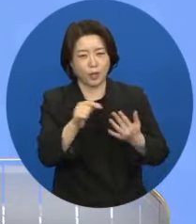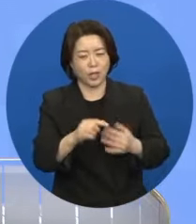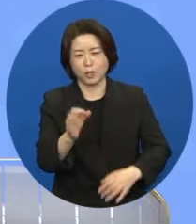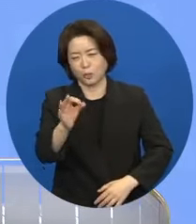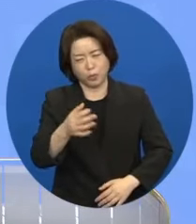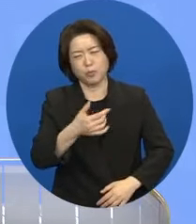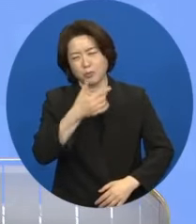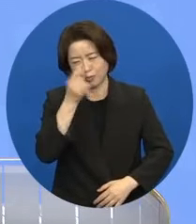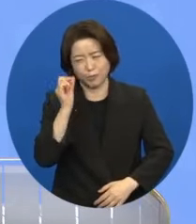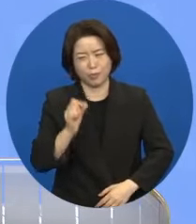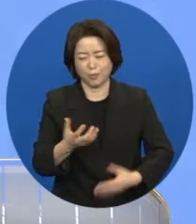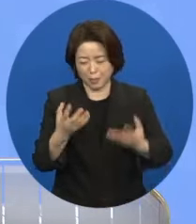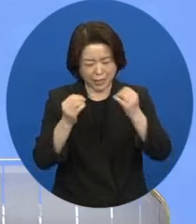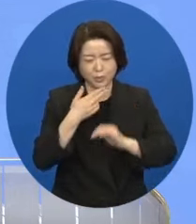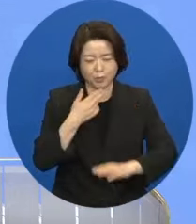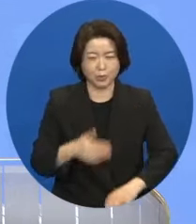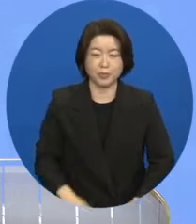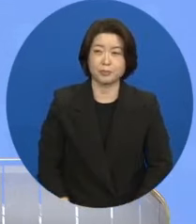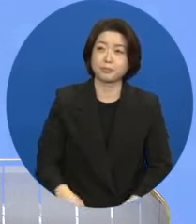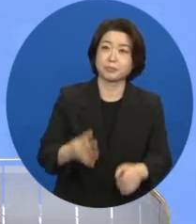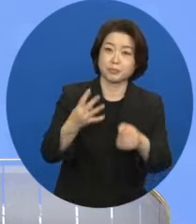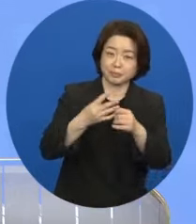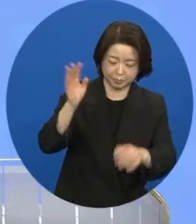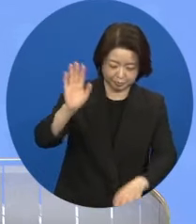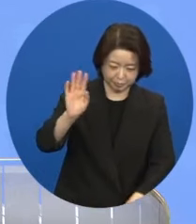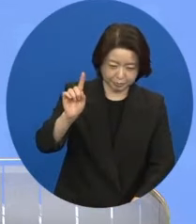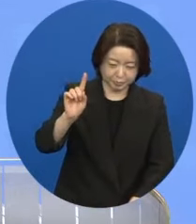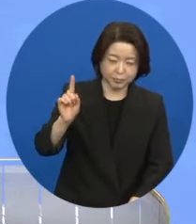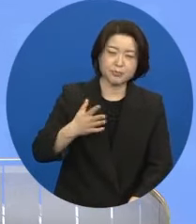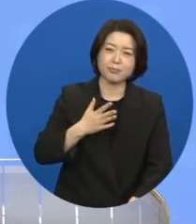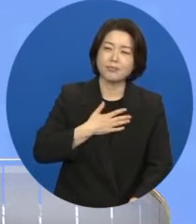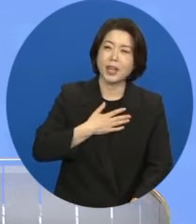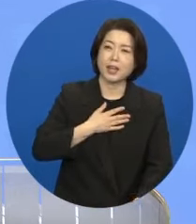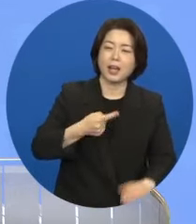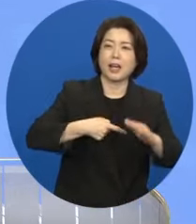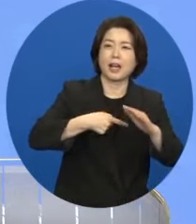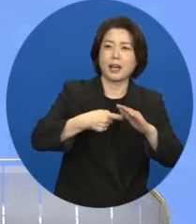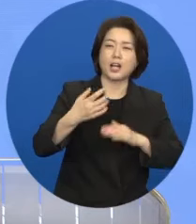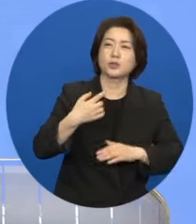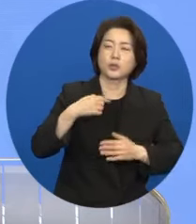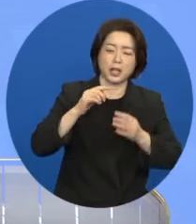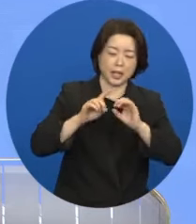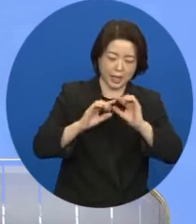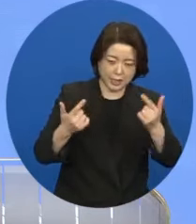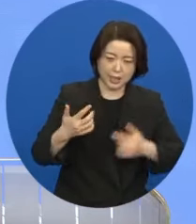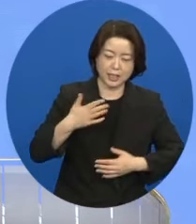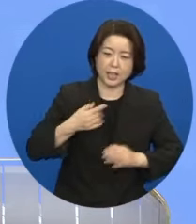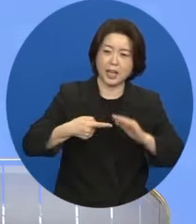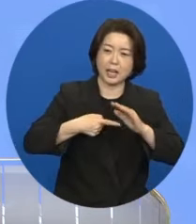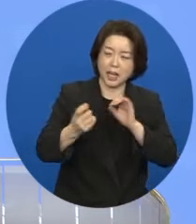별로네 번째 주님 제가 강도가 아니라 강도를 당한 사람이기에